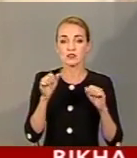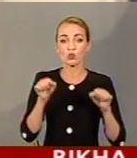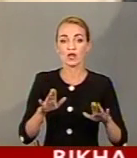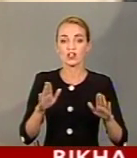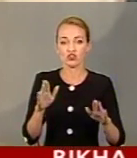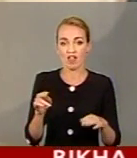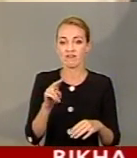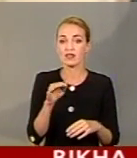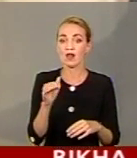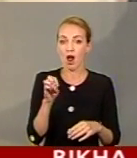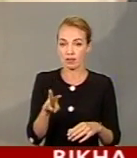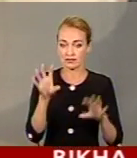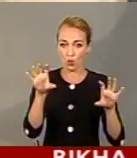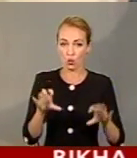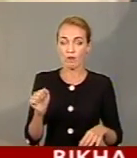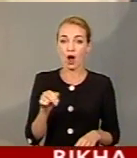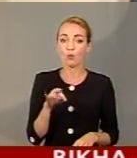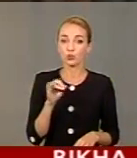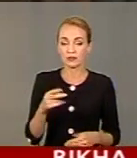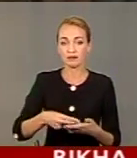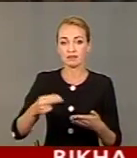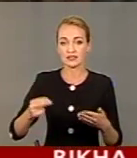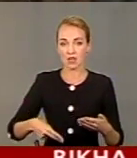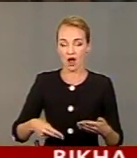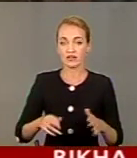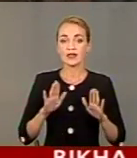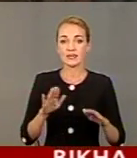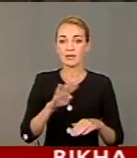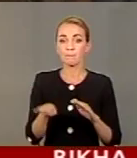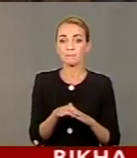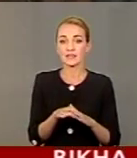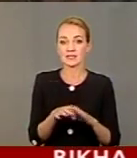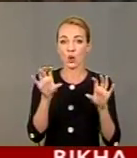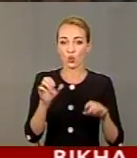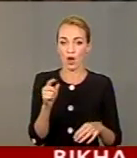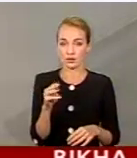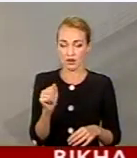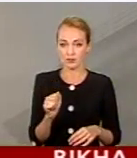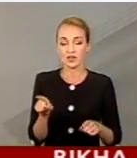лише федеральним законом, а Путін підписав тільки підзаконного акта.